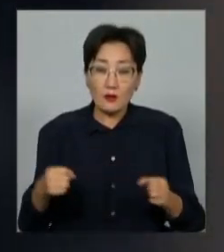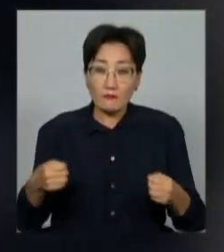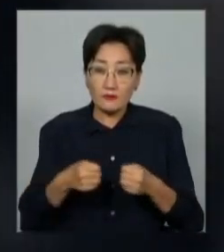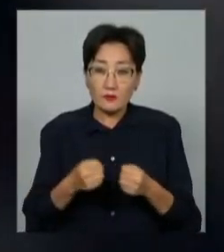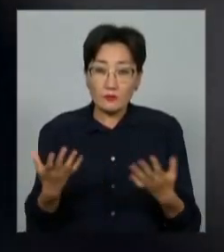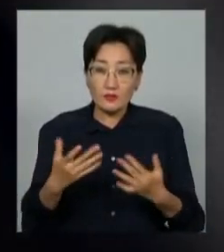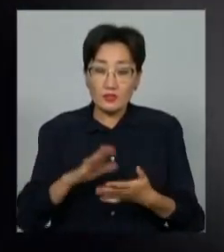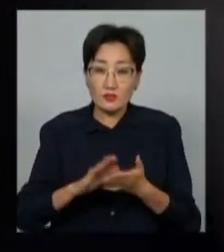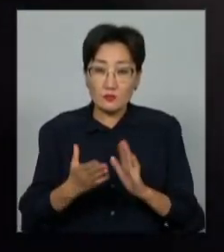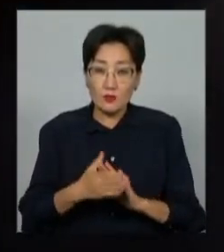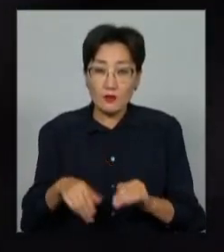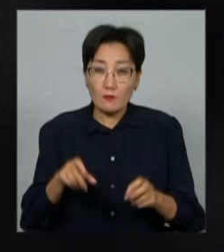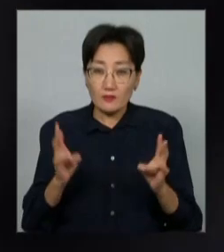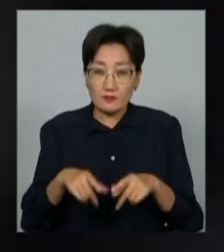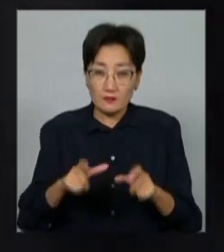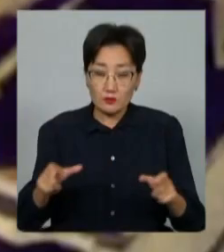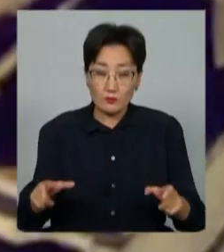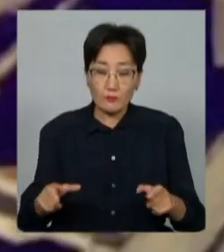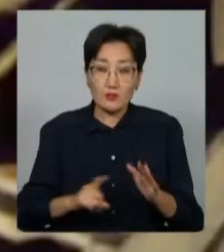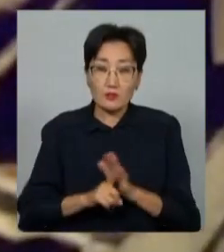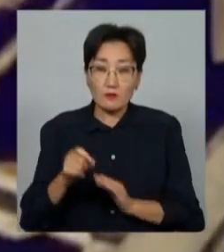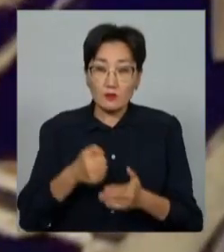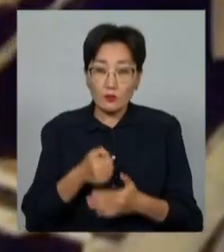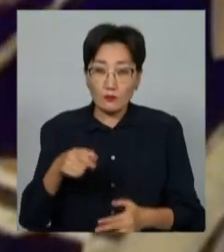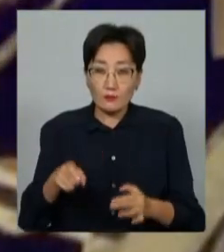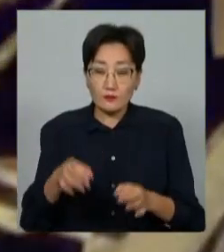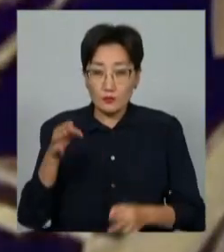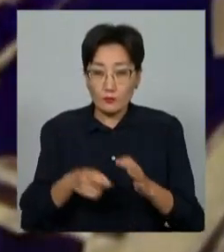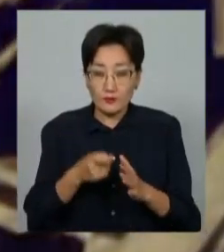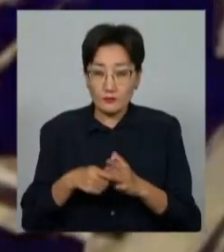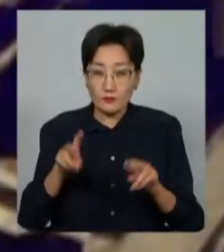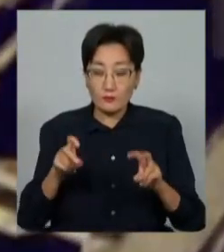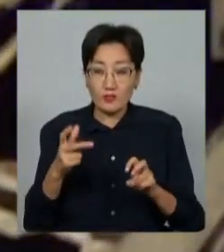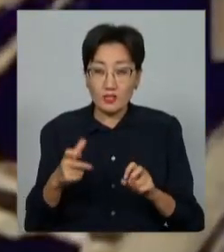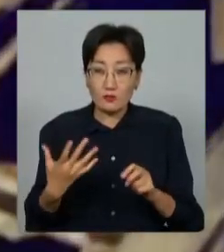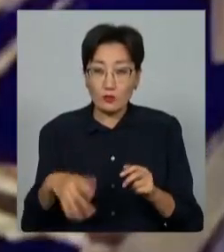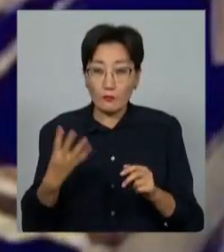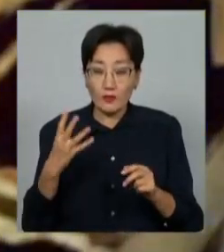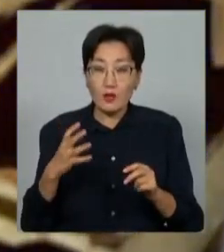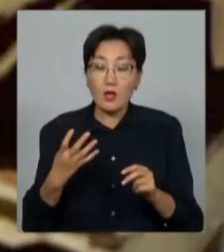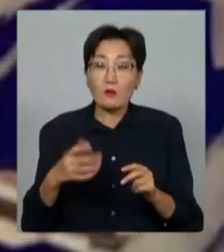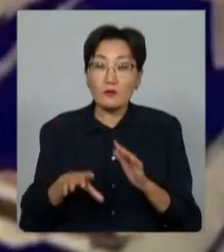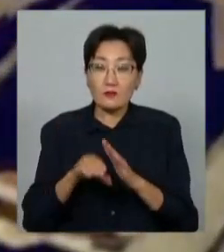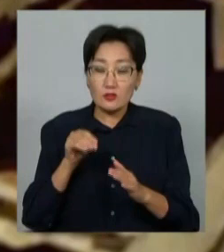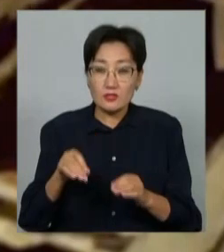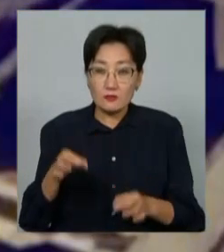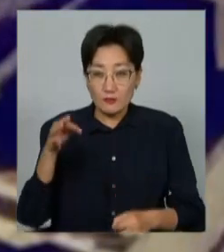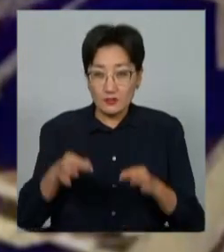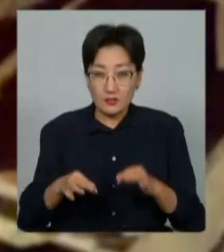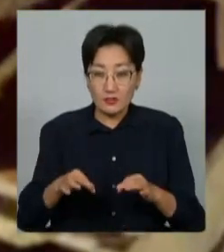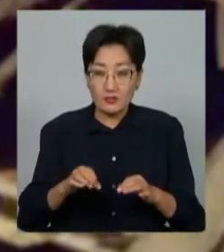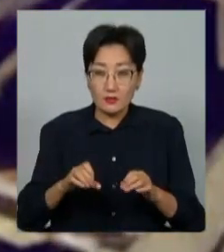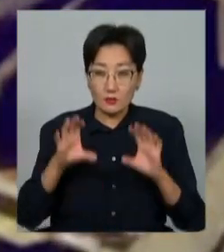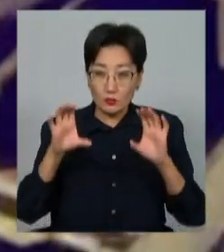аварии? Каково состояние пострадавших? Начато досудебное расследование по статье 345, часть 4 Уголовного кодекса